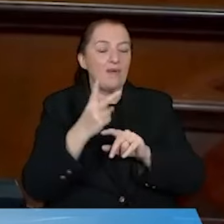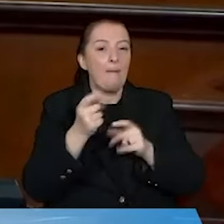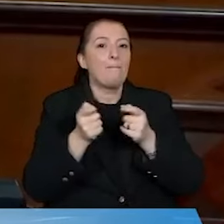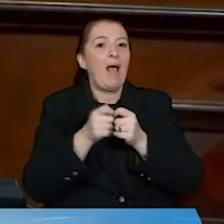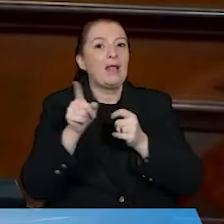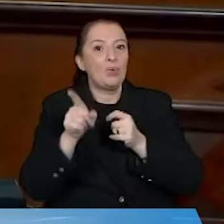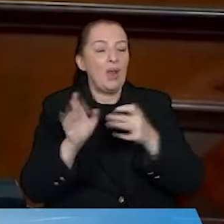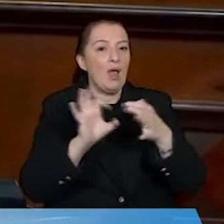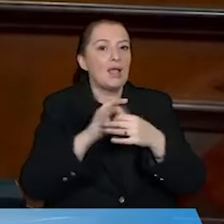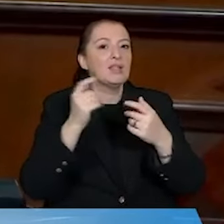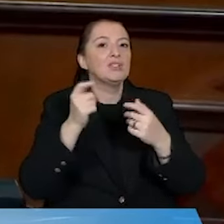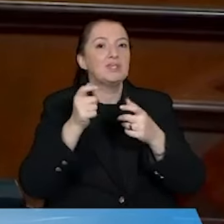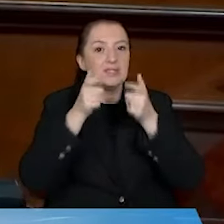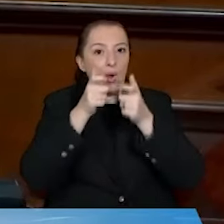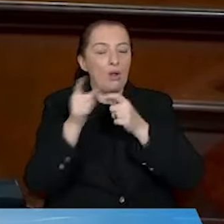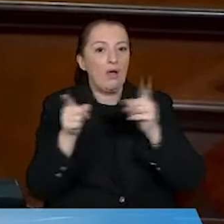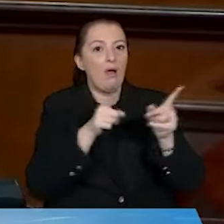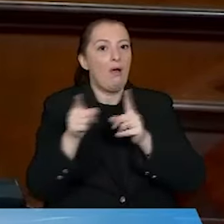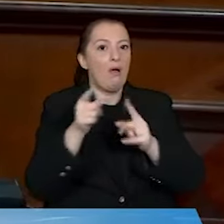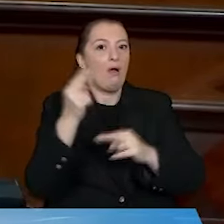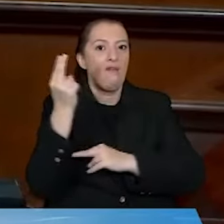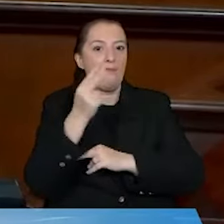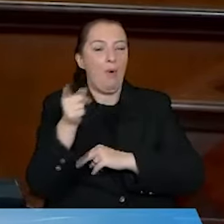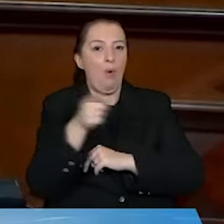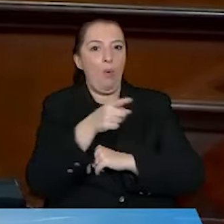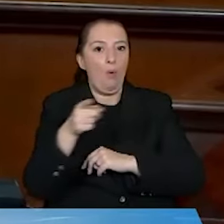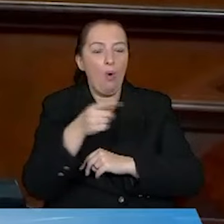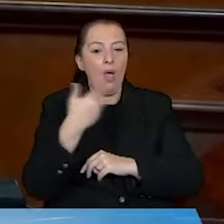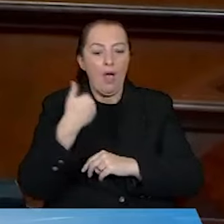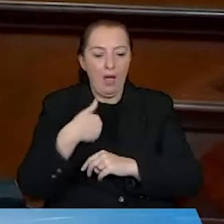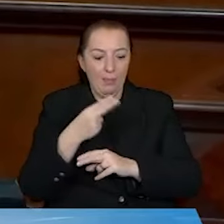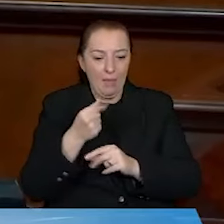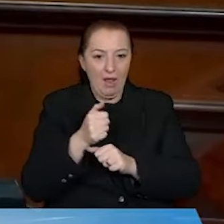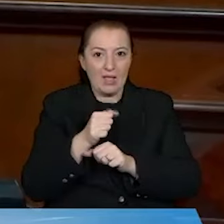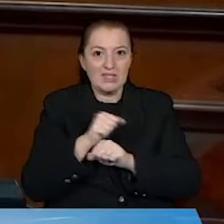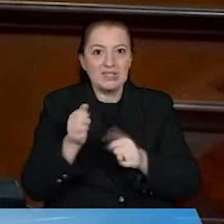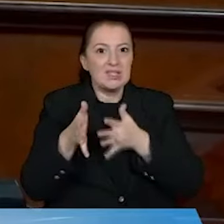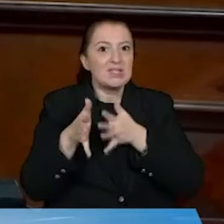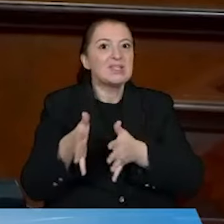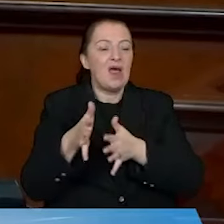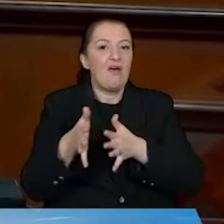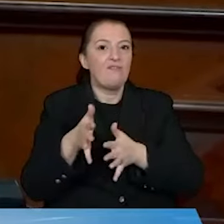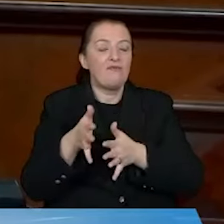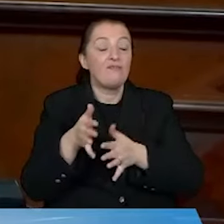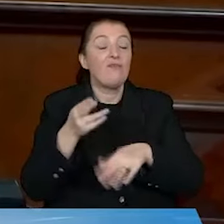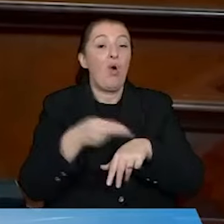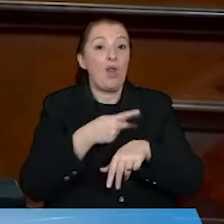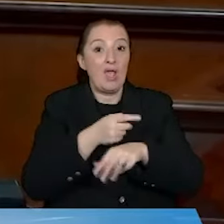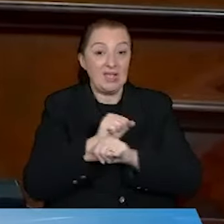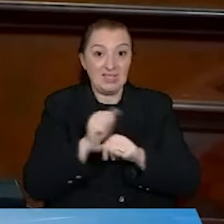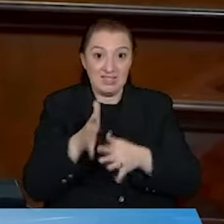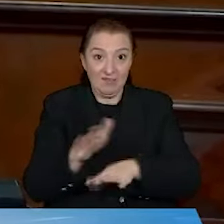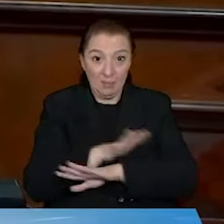ile ilgili sigorta şirketi arasında akdedilmiş. Yani kamu kaynaklarının israfına çok güzel bir örnek daha. İsrafı bitirmeye geliyoruz